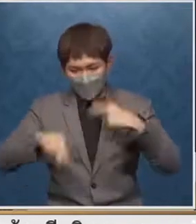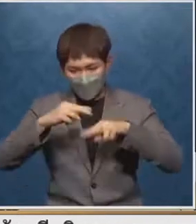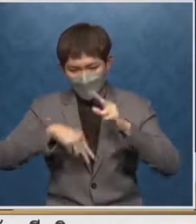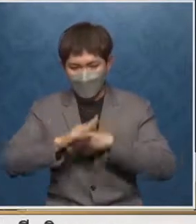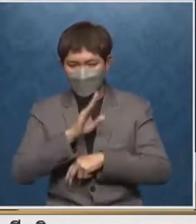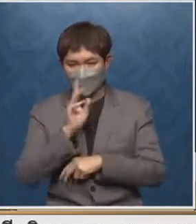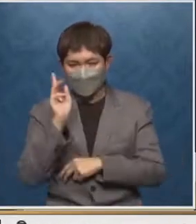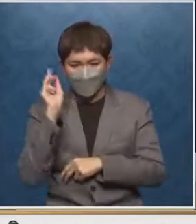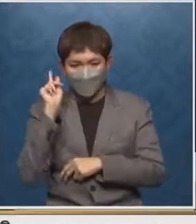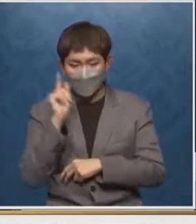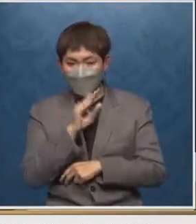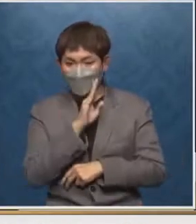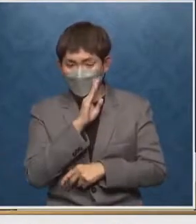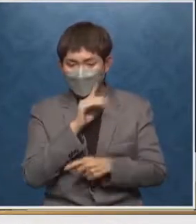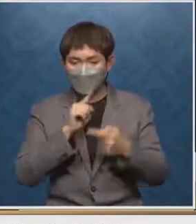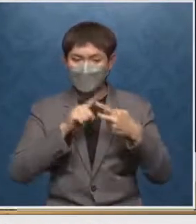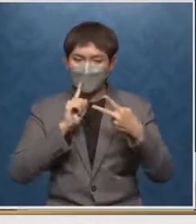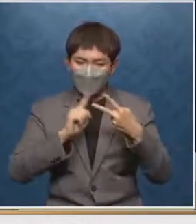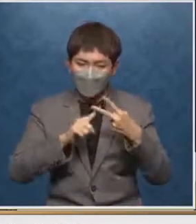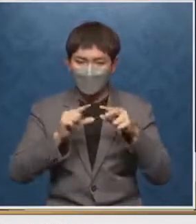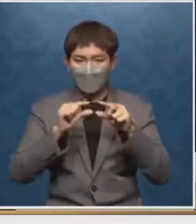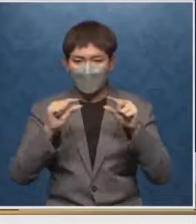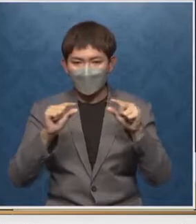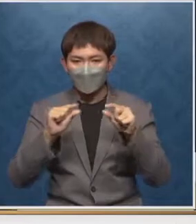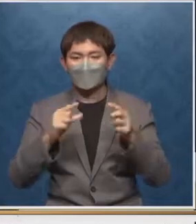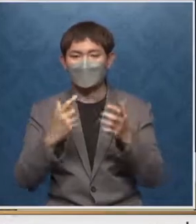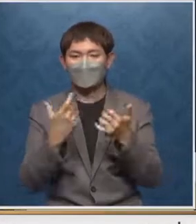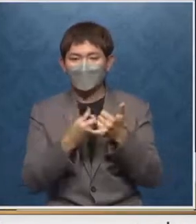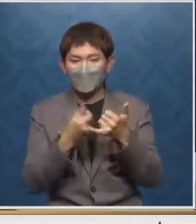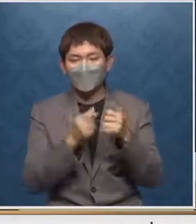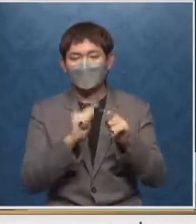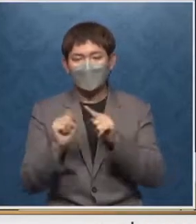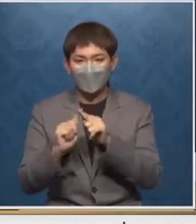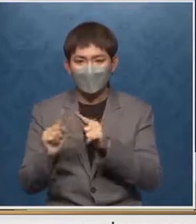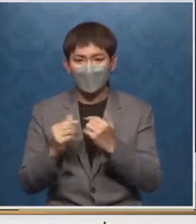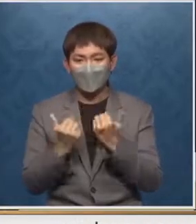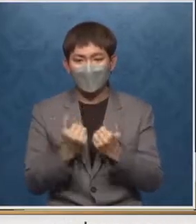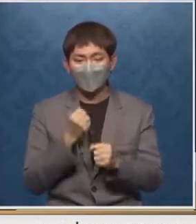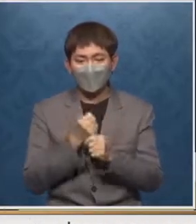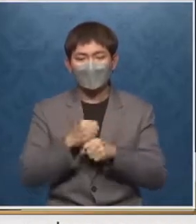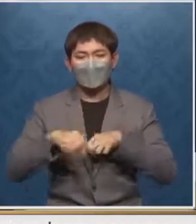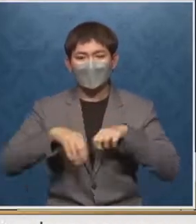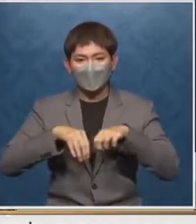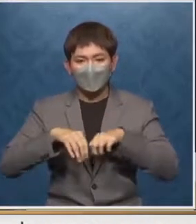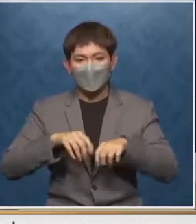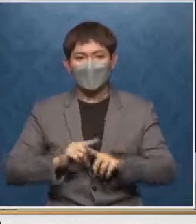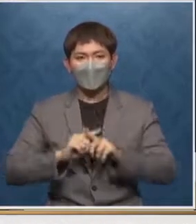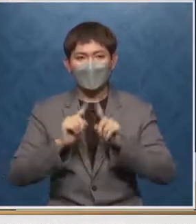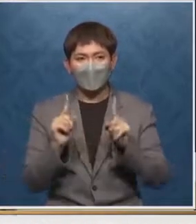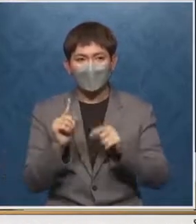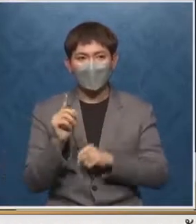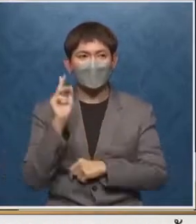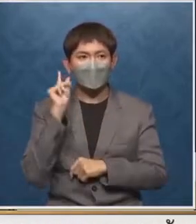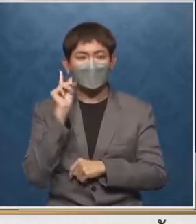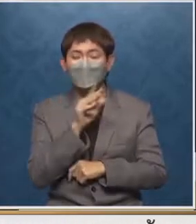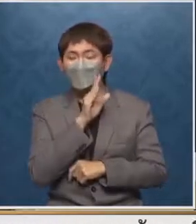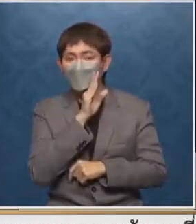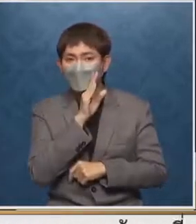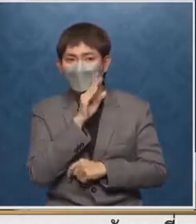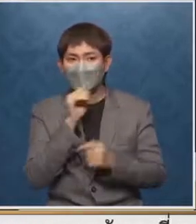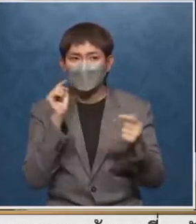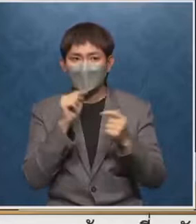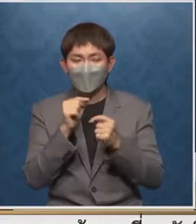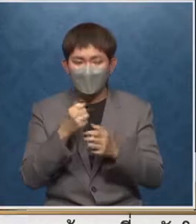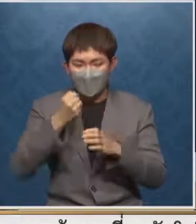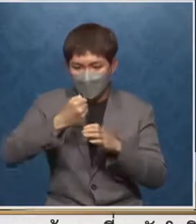งข่าวปลอมวัคซีนและโควิดนะครับซึ่งวันนี้กำลังดำเนินการอยู่ส่วนเรื่องของข่าวลวงข่าวปลอมด้านสมุน